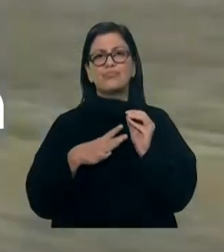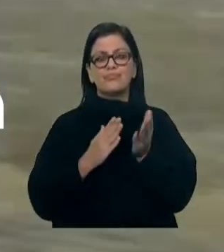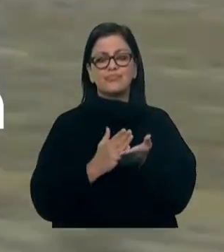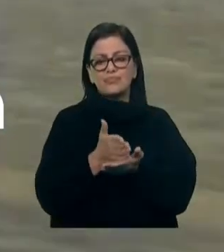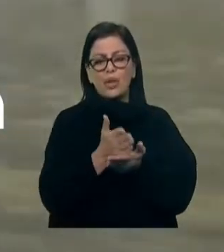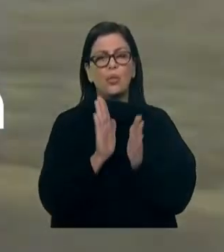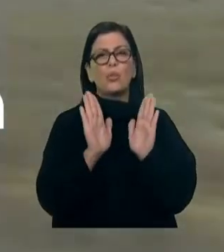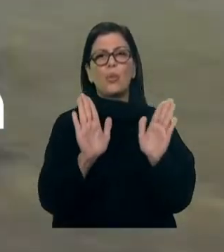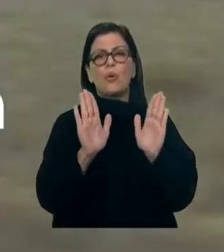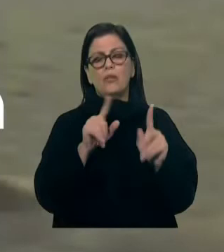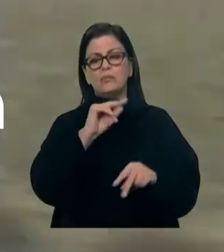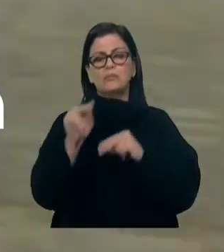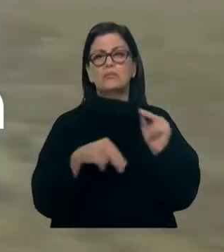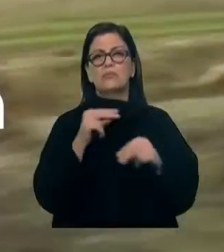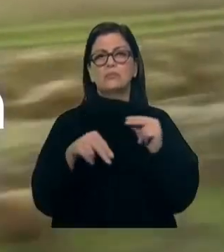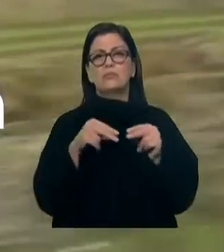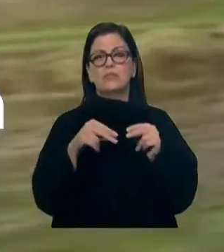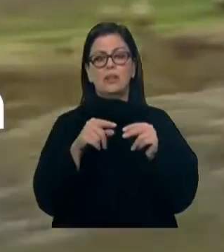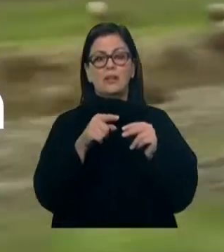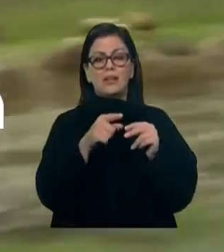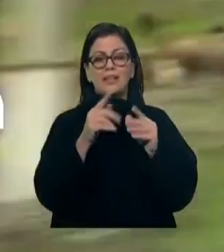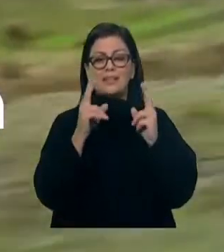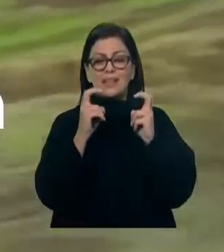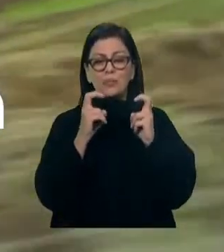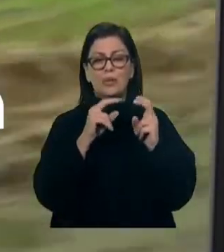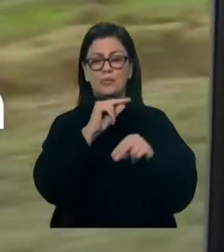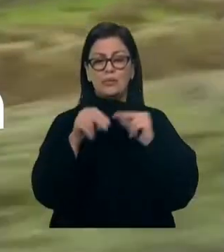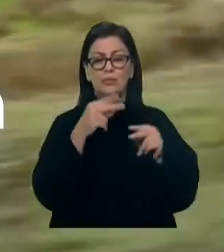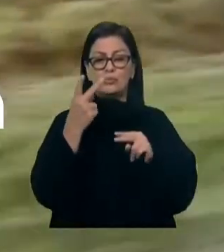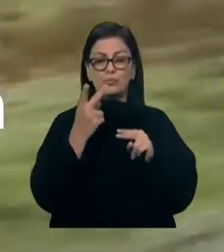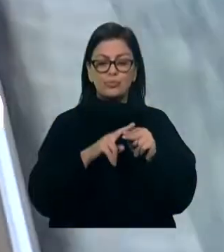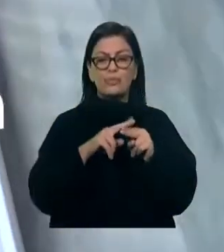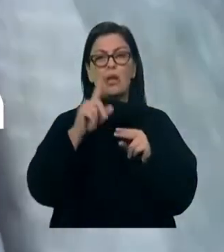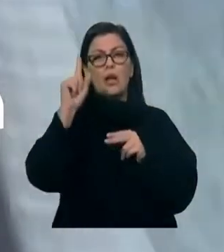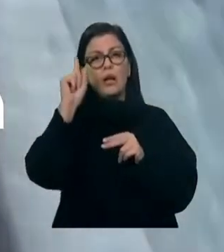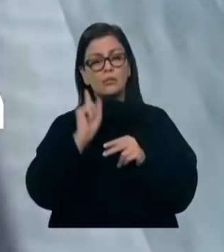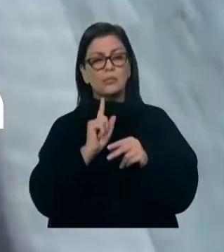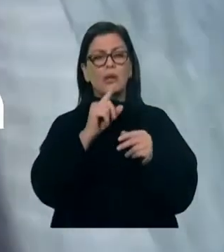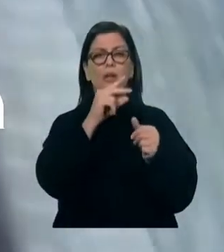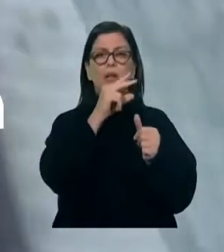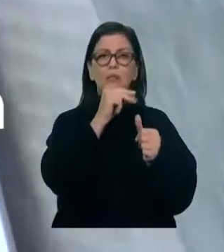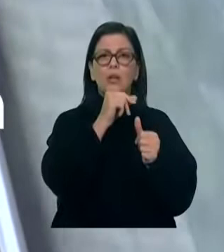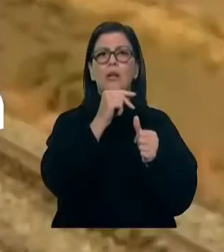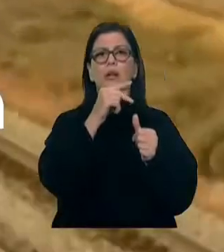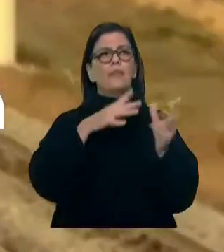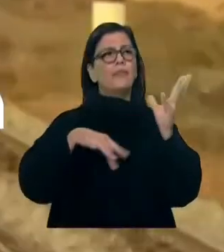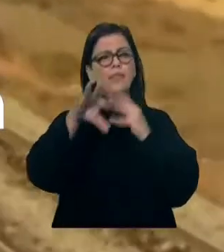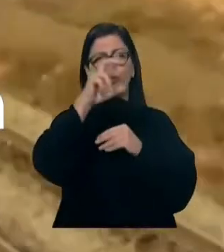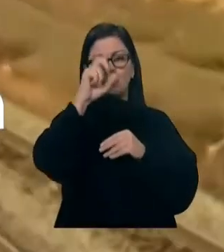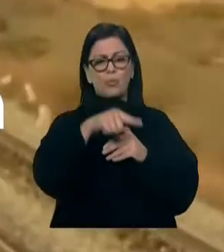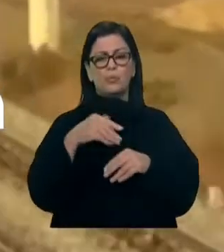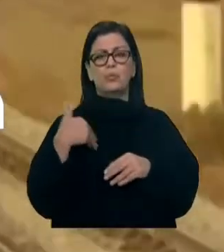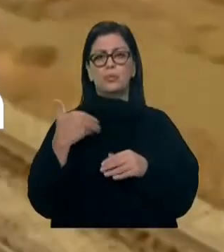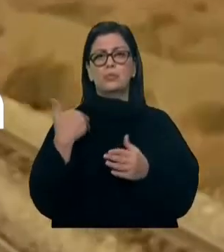isə razılaşmadığı məsələlər həll olunduqdan sonra təkcə Azərbaycan üçün deyil, həm Ermənistan, həm də Qərb ölkələri üçün əhəmiyyətli oldu.